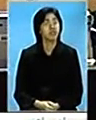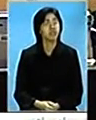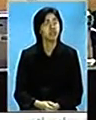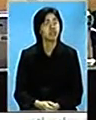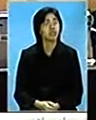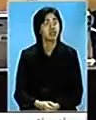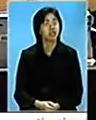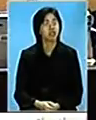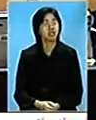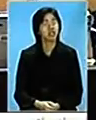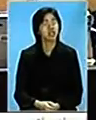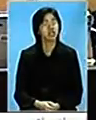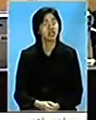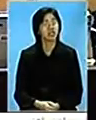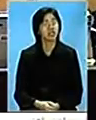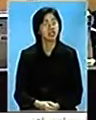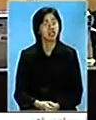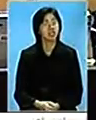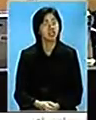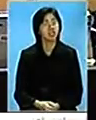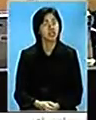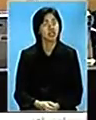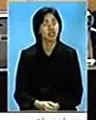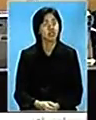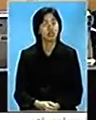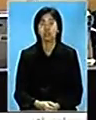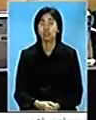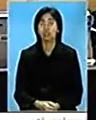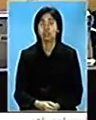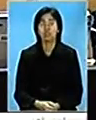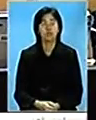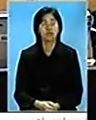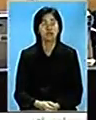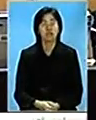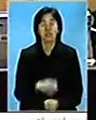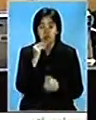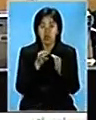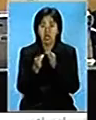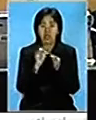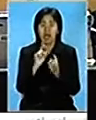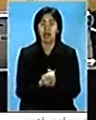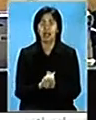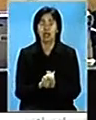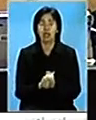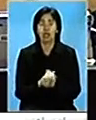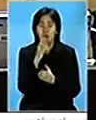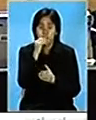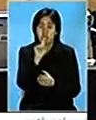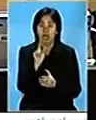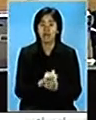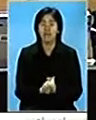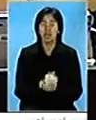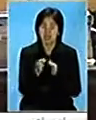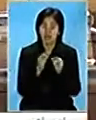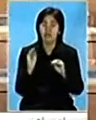ไปว่าคำไหนล่ะครับอยู่ๆบอกเลอะเทอะเนี่ยมันเลอะเทอะเรื่องอะไรท่านอธิบายข้อเท็จจริงเพิ่มขึ้นอีกสักหน่อยสิครับ